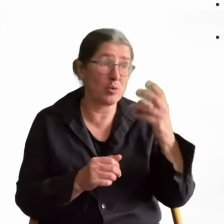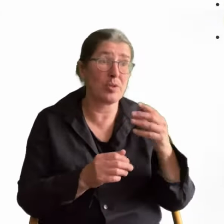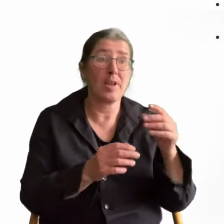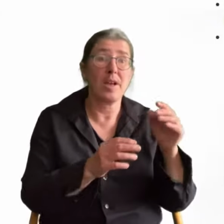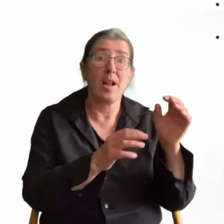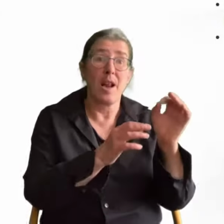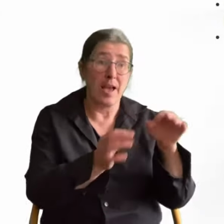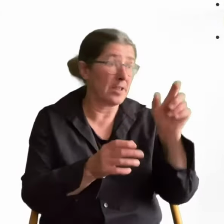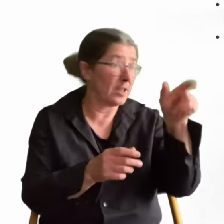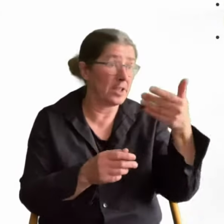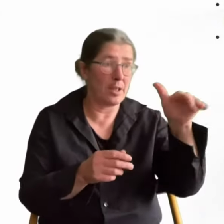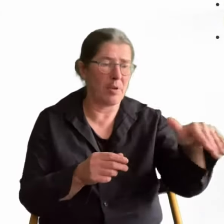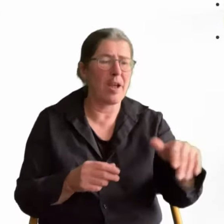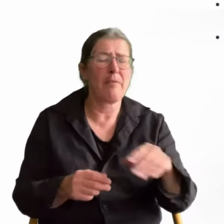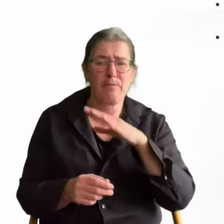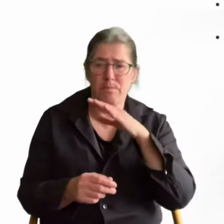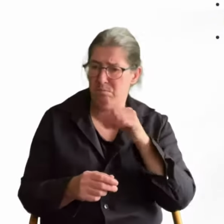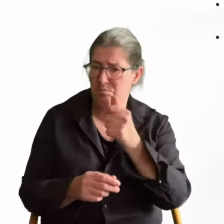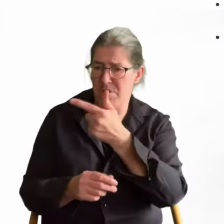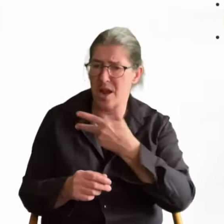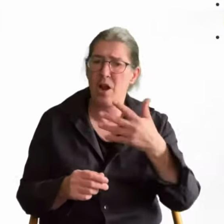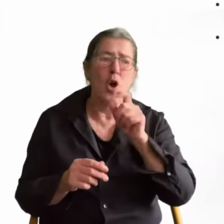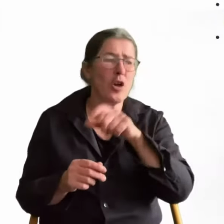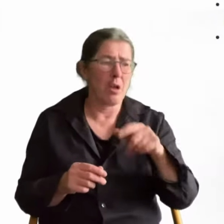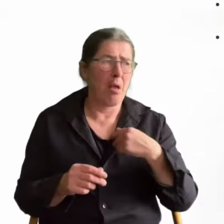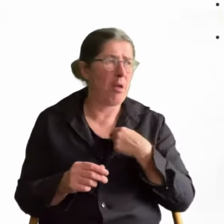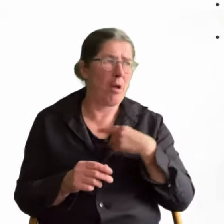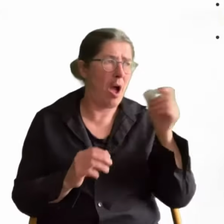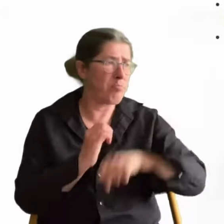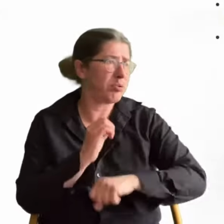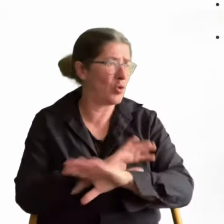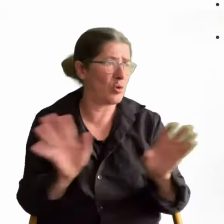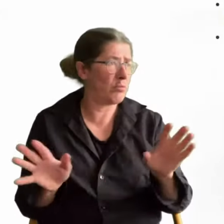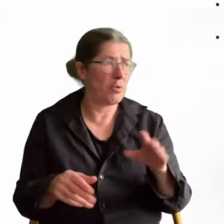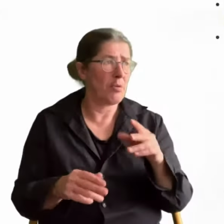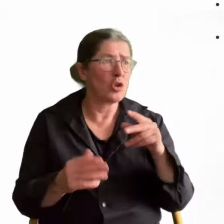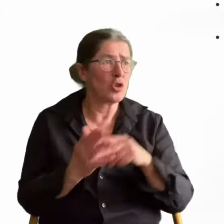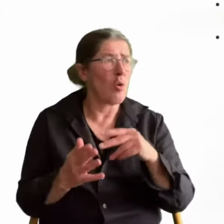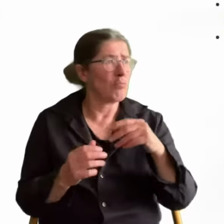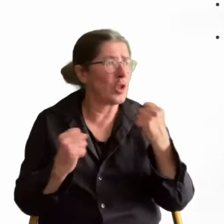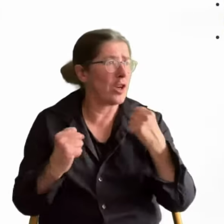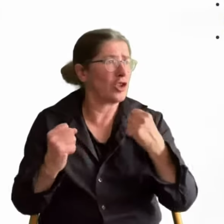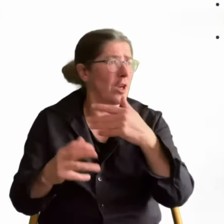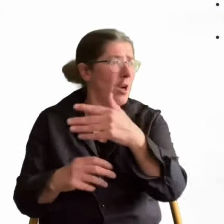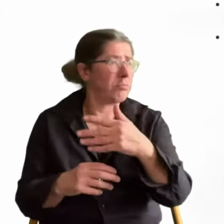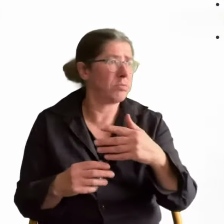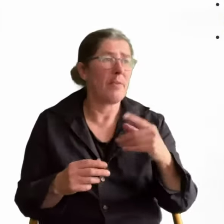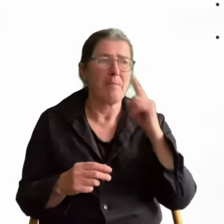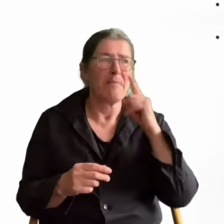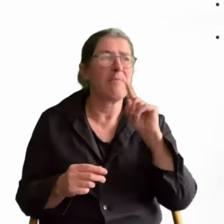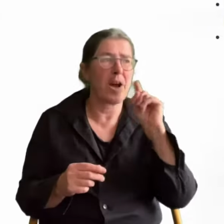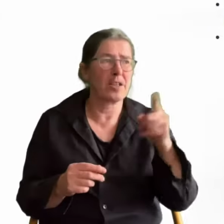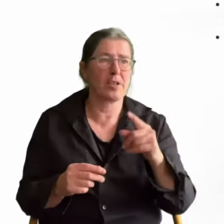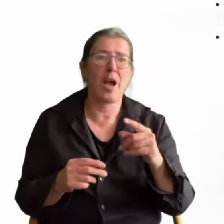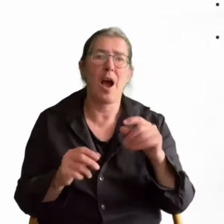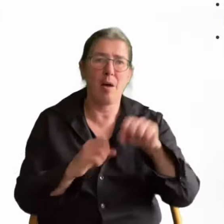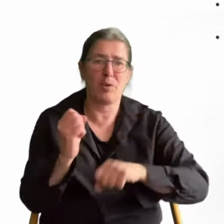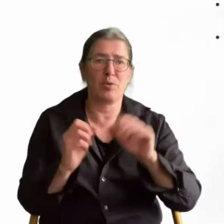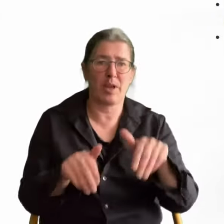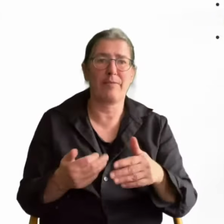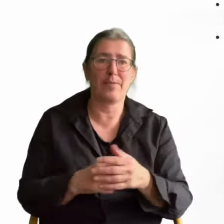die gesagt haben ich mache nicht weiter ich gibt keine stromstöße mehr und haben abgebrochen weil sie gewusst dass sie abbrechen dürfen